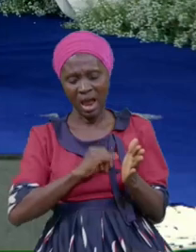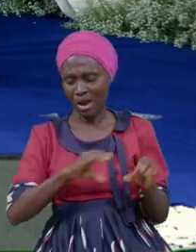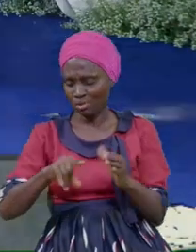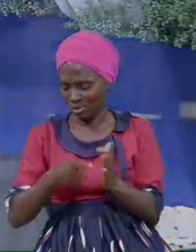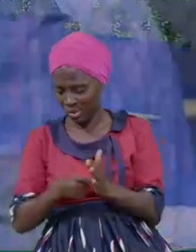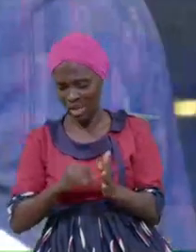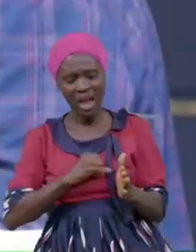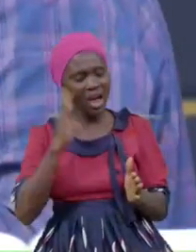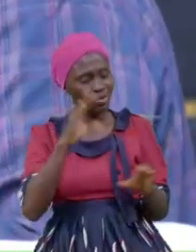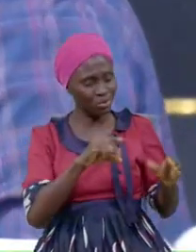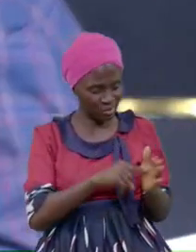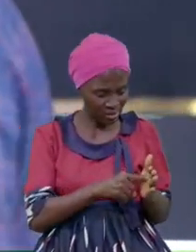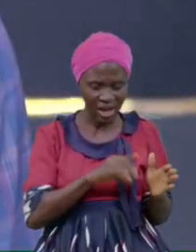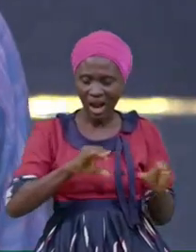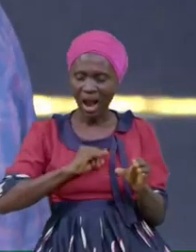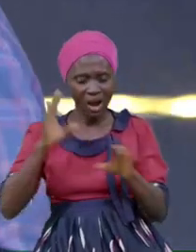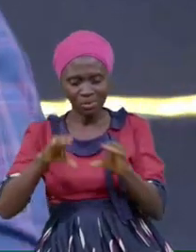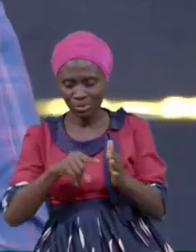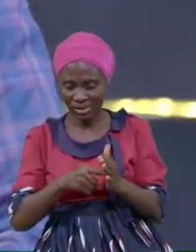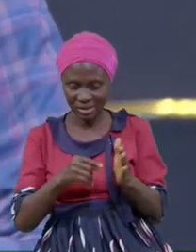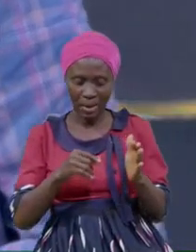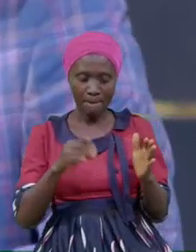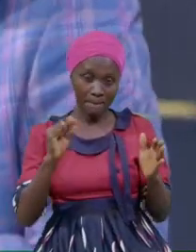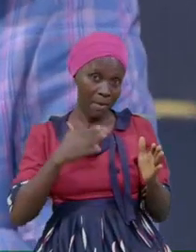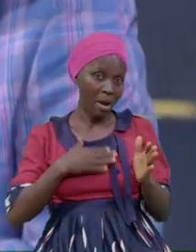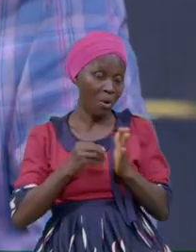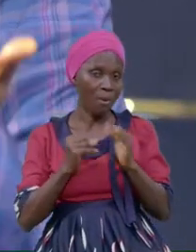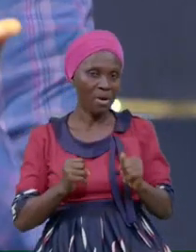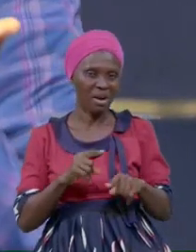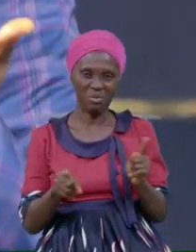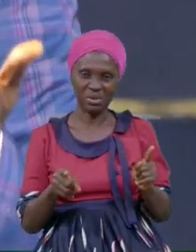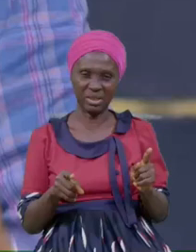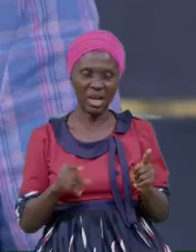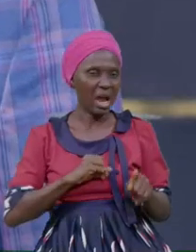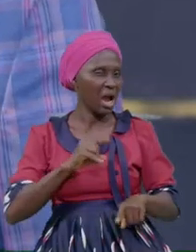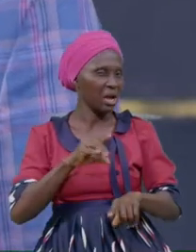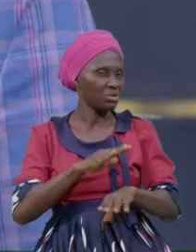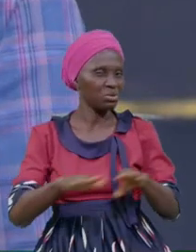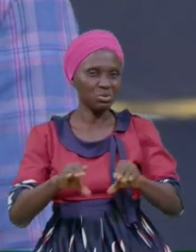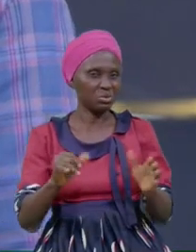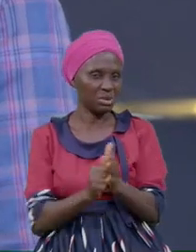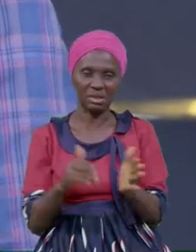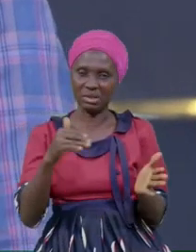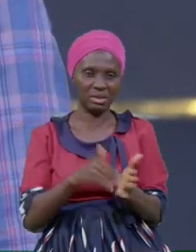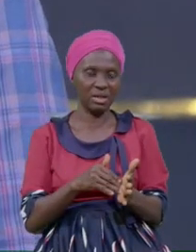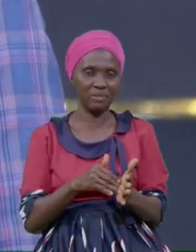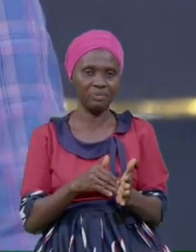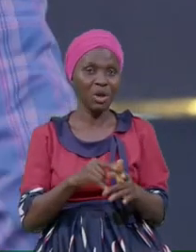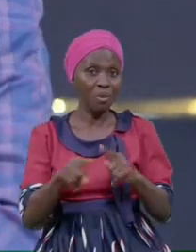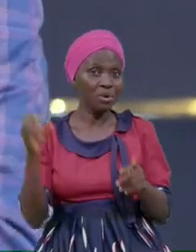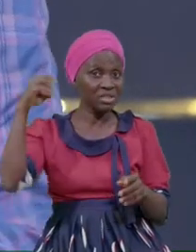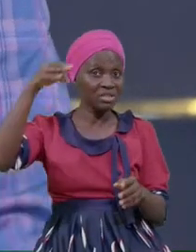plus à le faire. La grâce de Dieu qui a apporté le salut a tout transformé dans ma